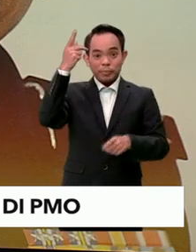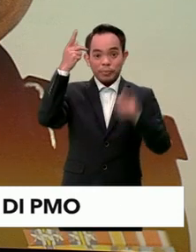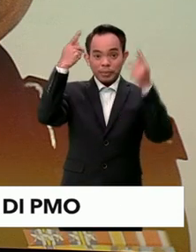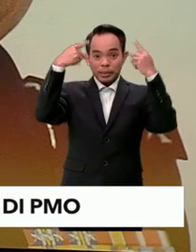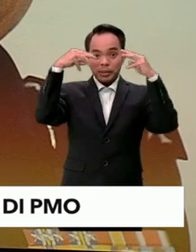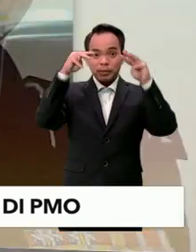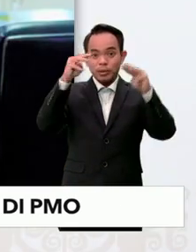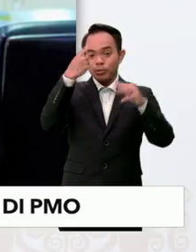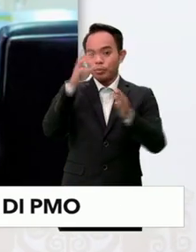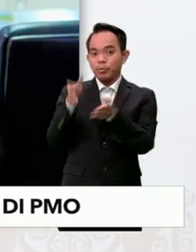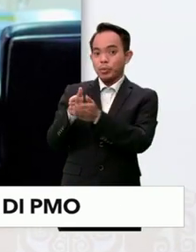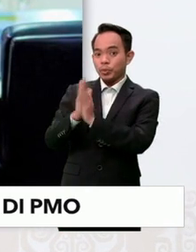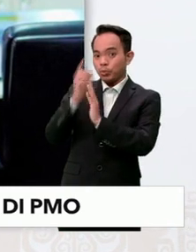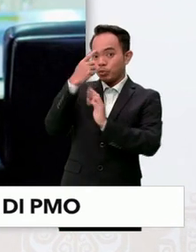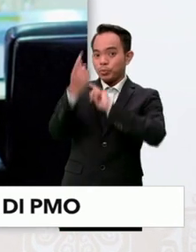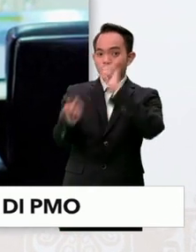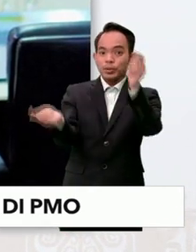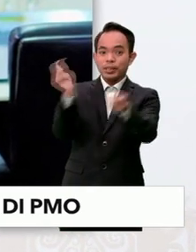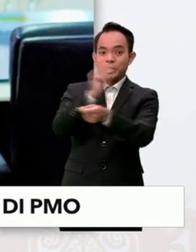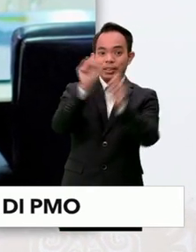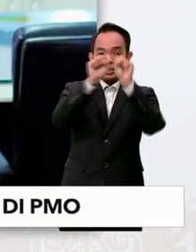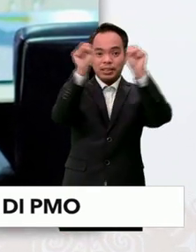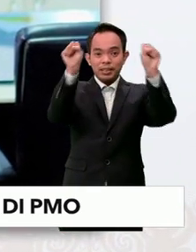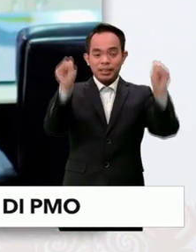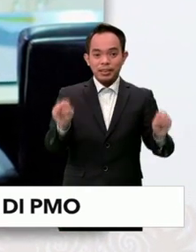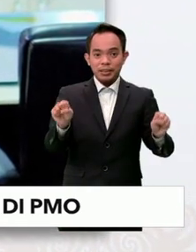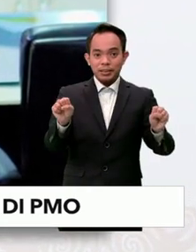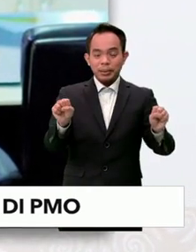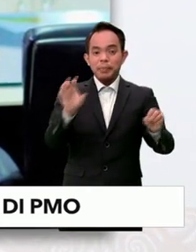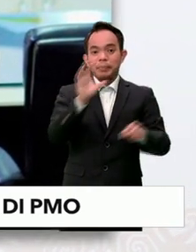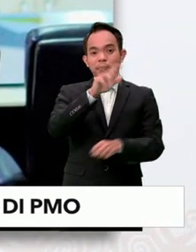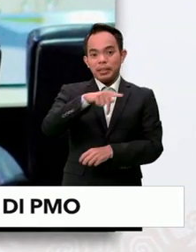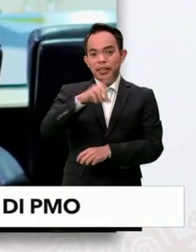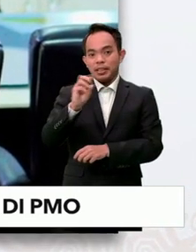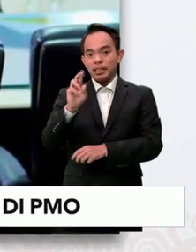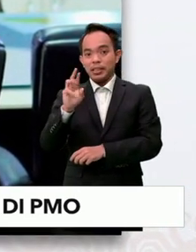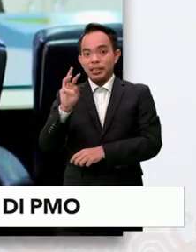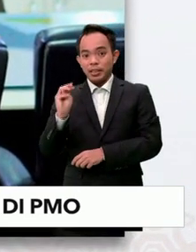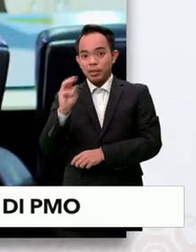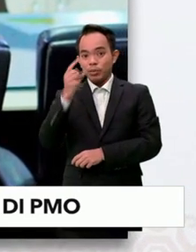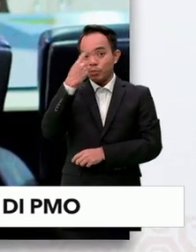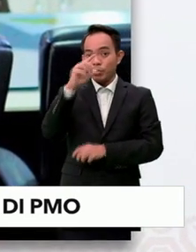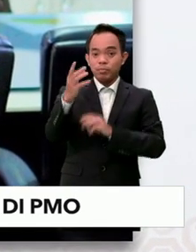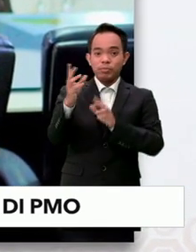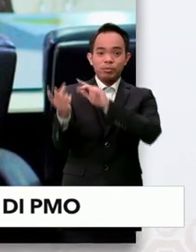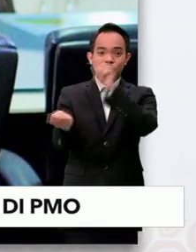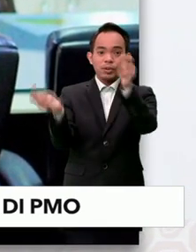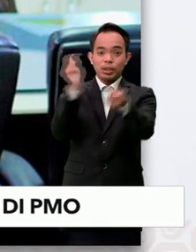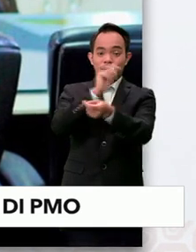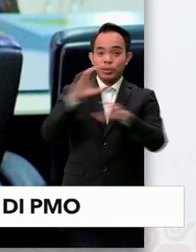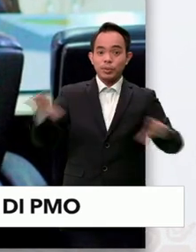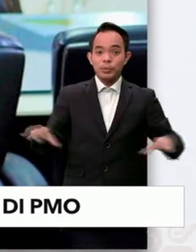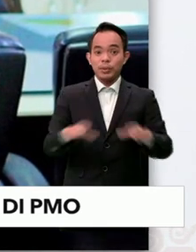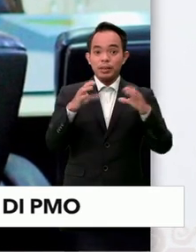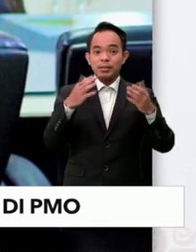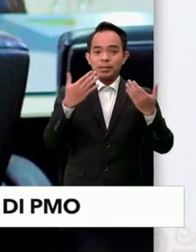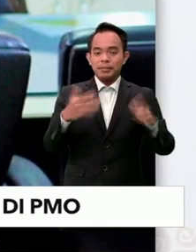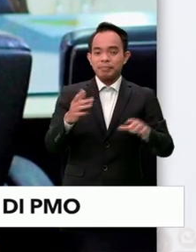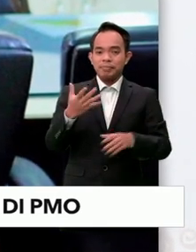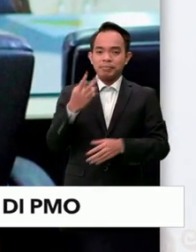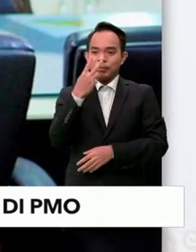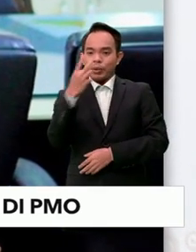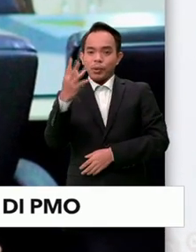izzani membuat permohonan pertukaran dalam sistem pencatatan pdrm hasrat pertukaran itu juga dibuat selepas dia mengambil